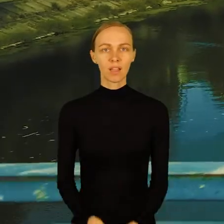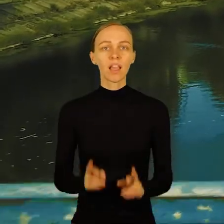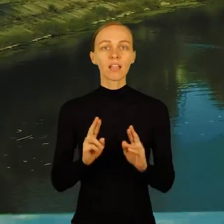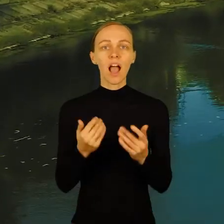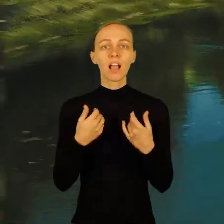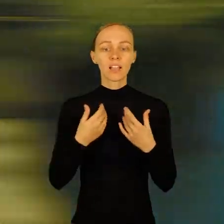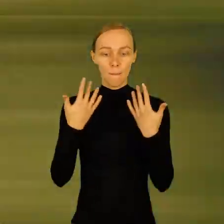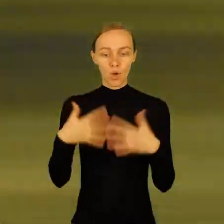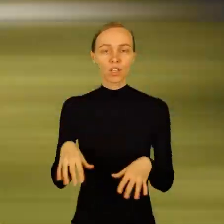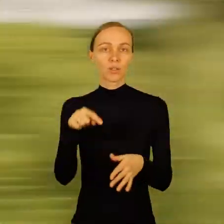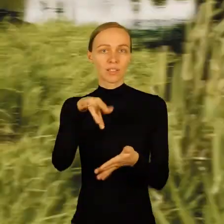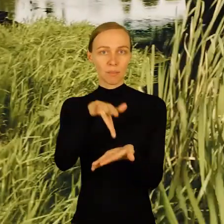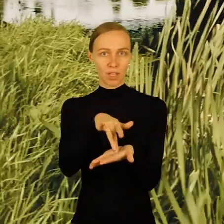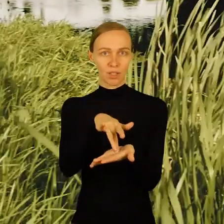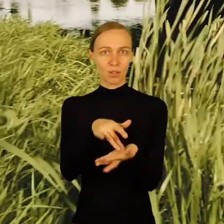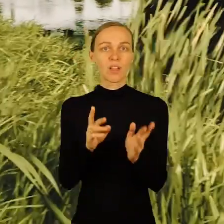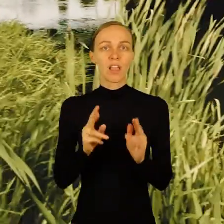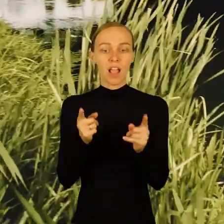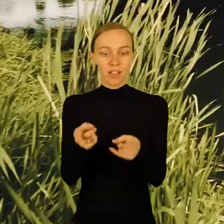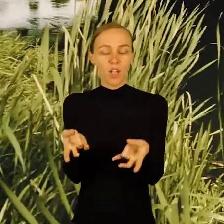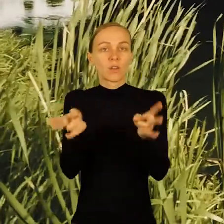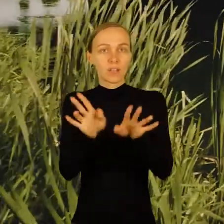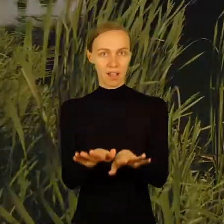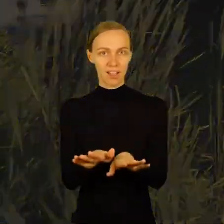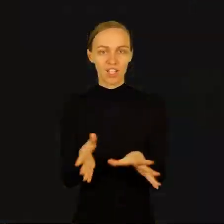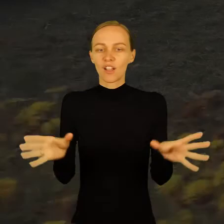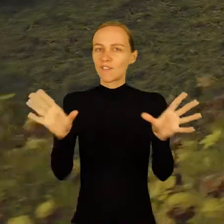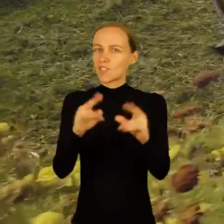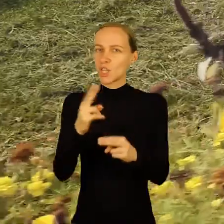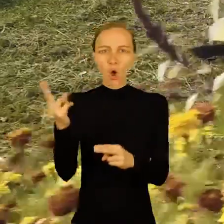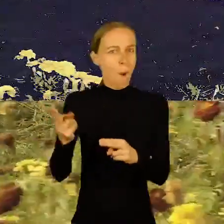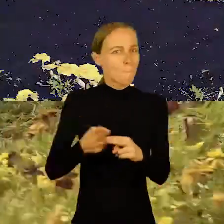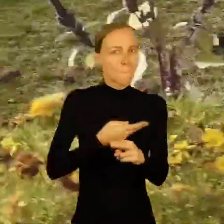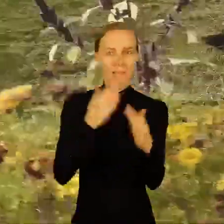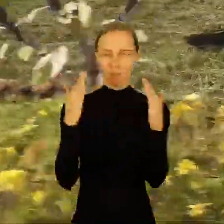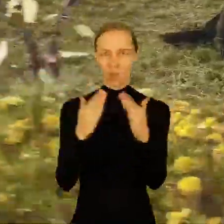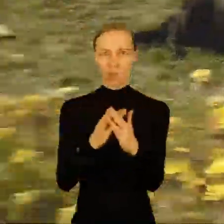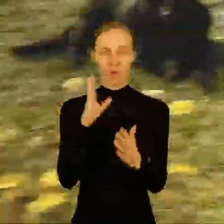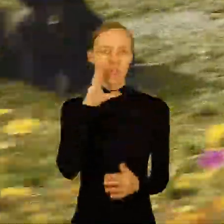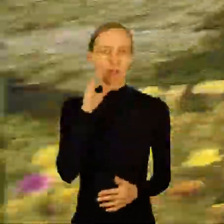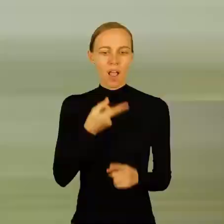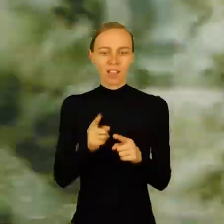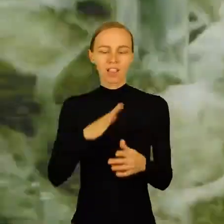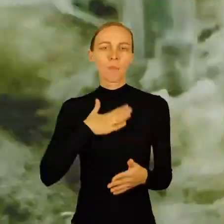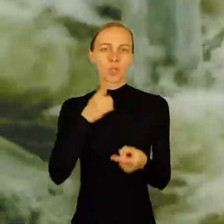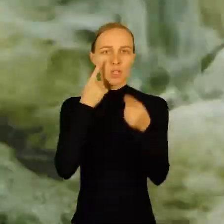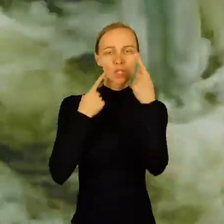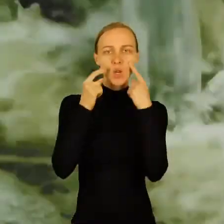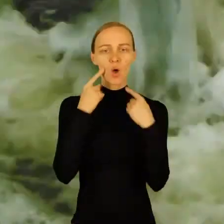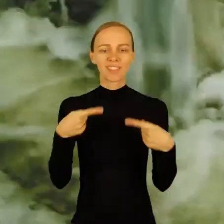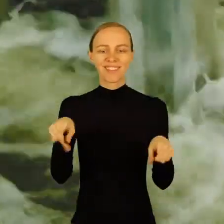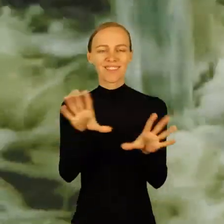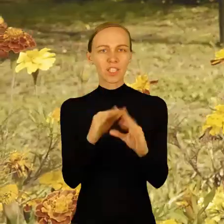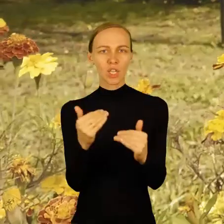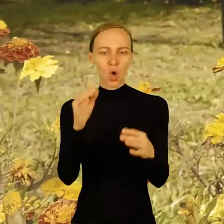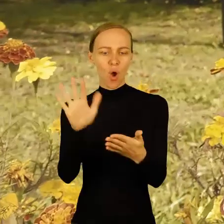Як я покину це місто? Як я його залишу? Всі його безпритульні собаки – це мої сльози. Всі його розбиті